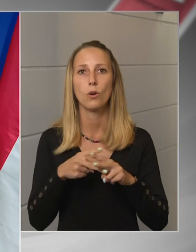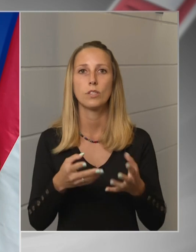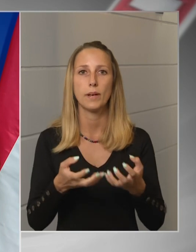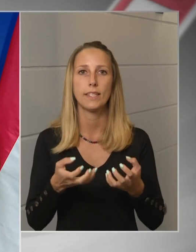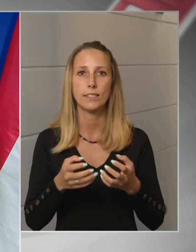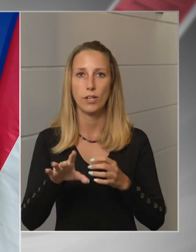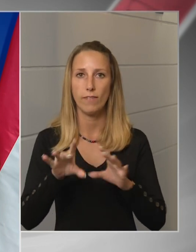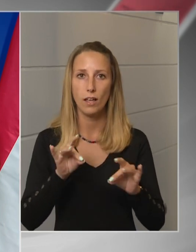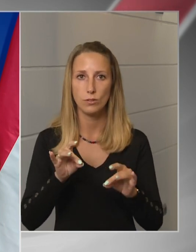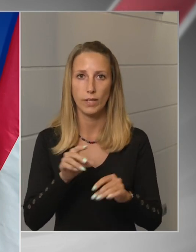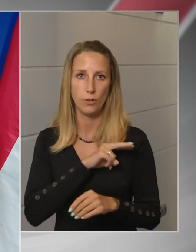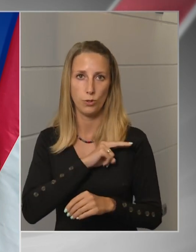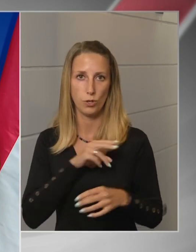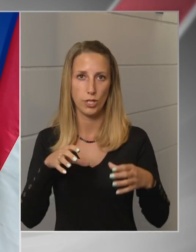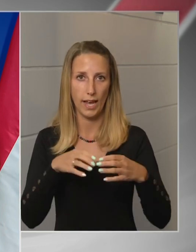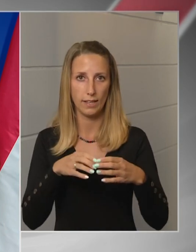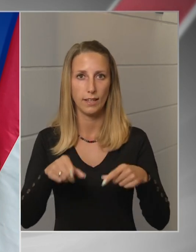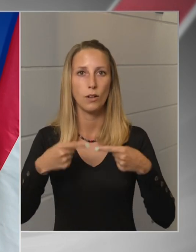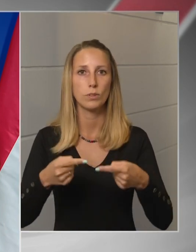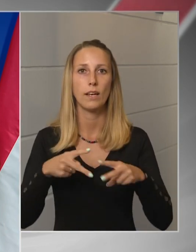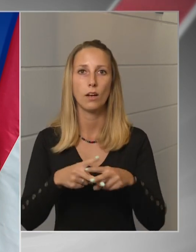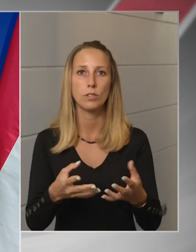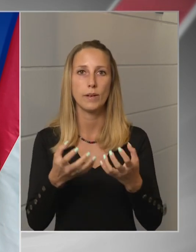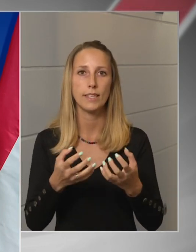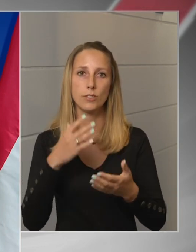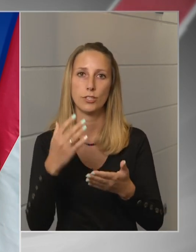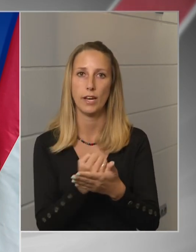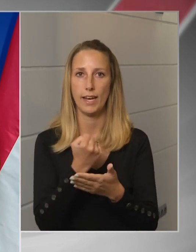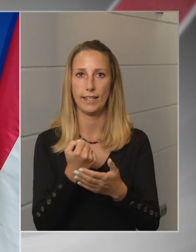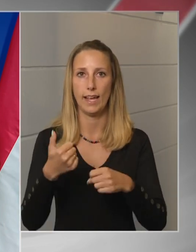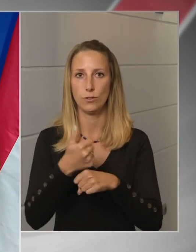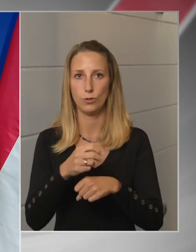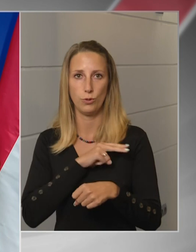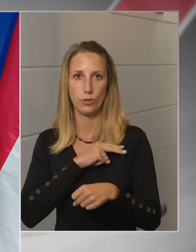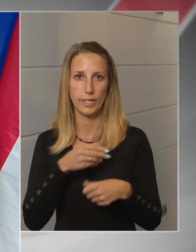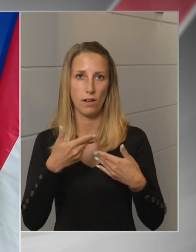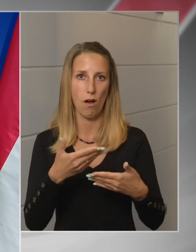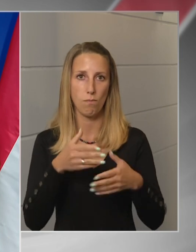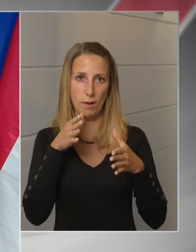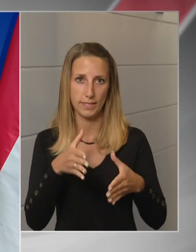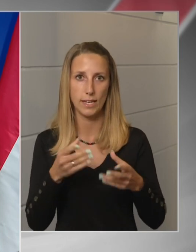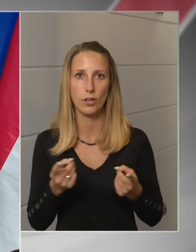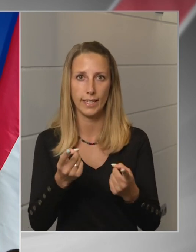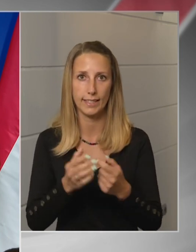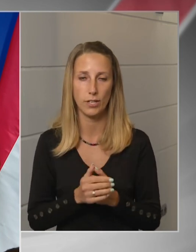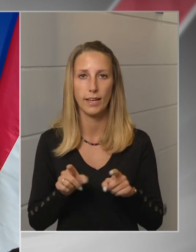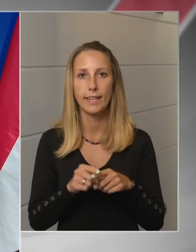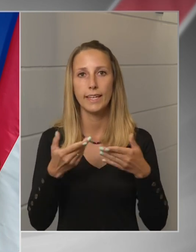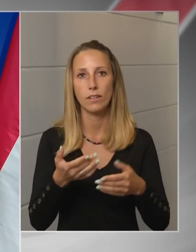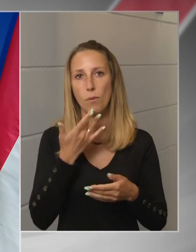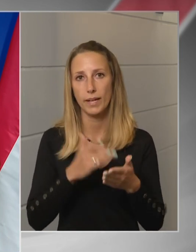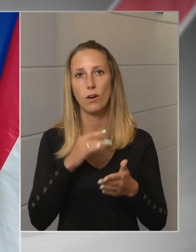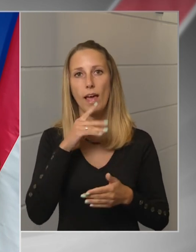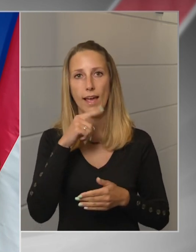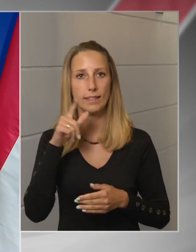választunk ki egy ügynökséget, és utána a közbeszerzésen nyertes ügynökség ad megbízást a hirdetésekre, így kap mondjuk az RTL